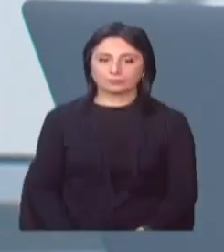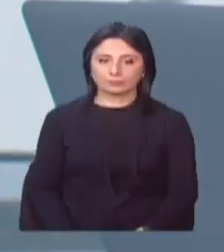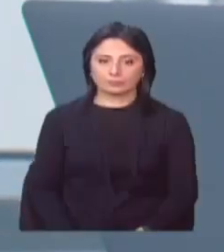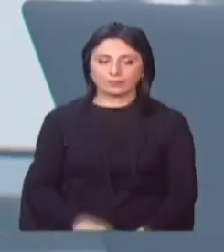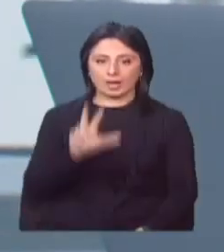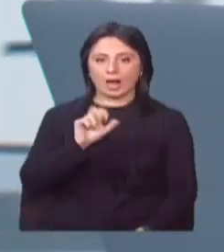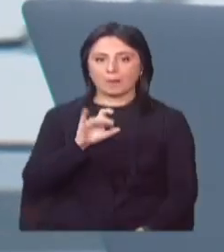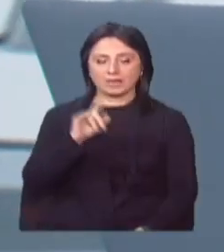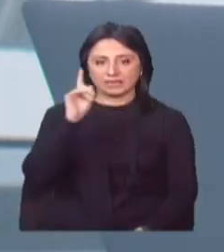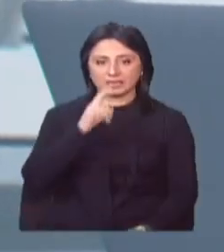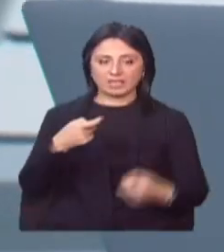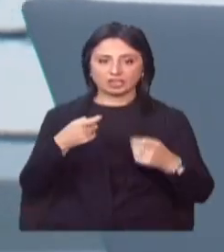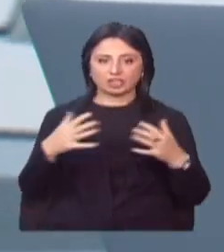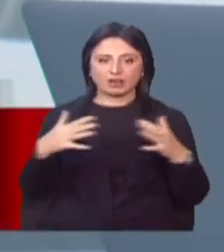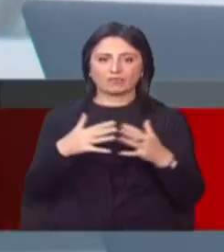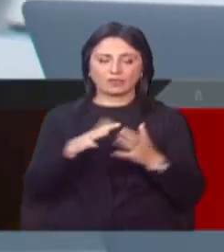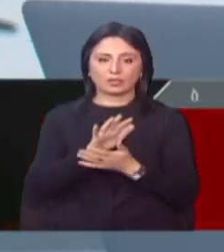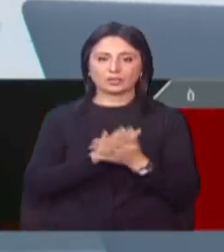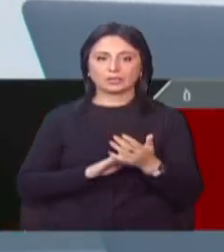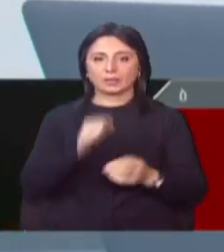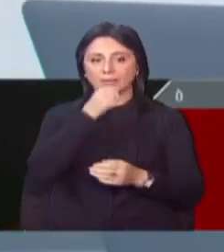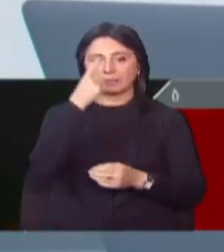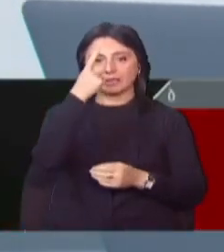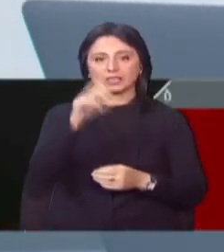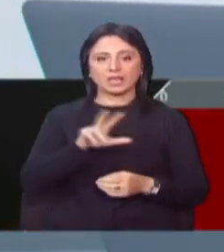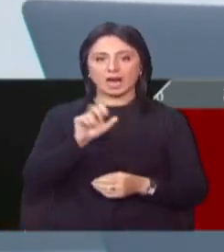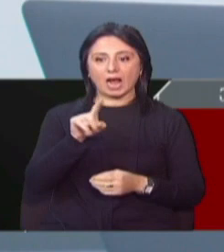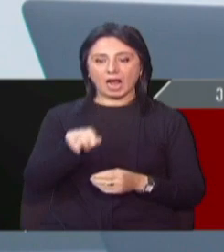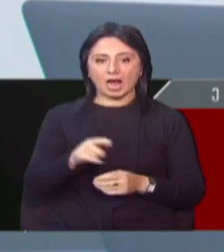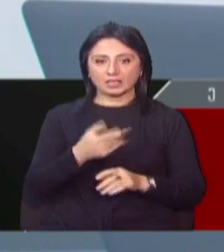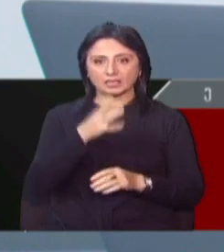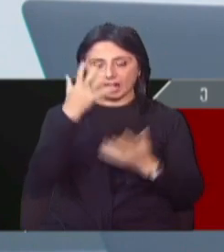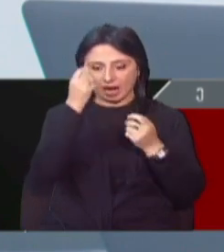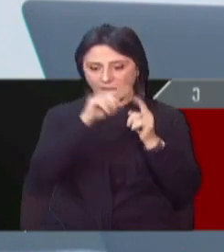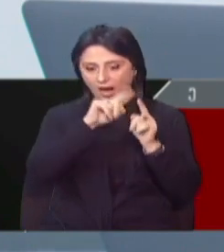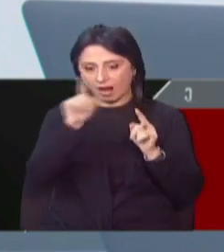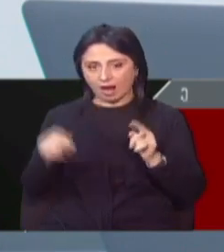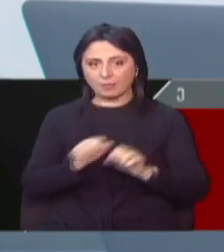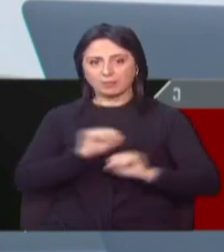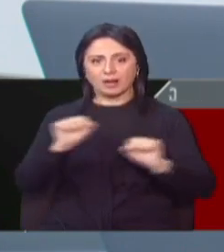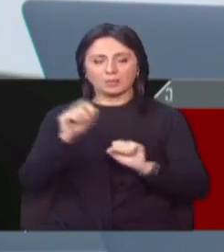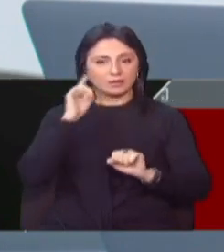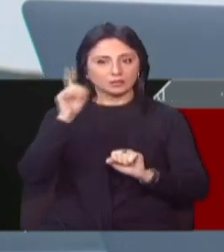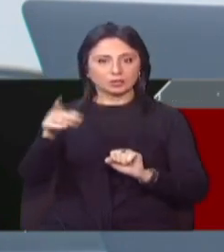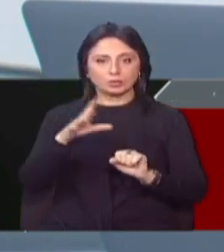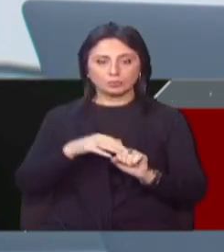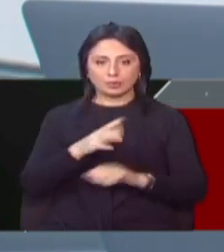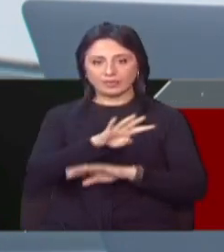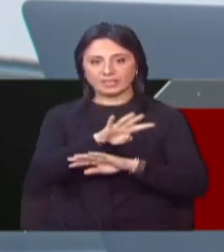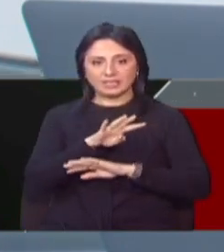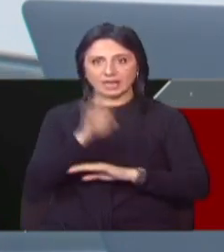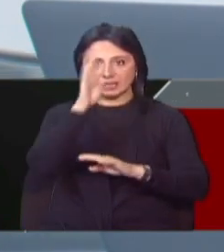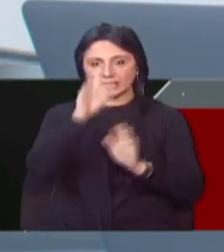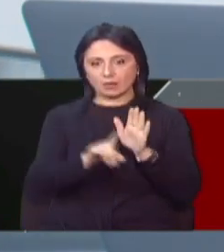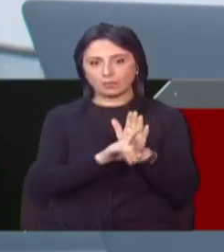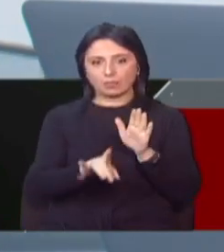ისრაელსა და ჰამასს შორის შეიარაღებული დაპირისპირება გრძელდება. მედიის ცნობით, ღაზის სექტორიდან გასული ღამის განმავლობაში აფეთქებების ხმა ისმოდა. საარტილერიო და